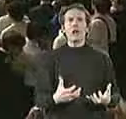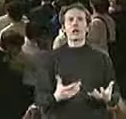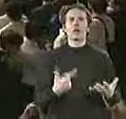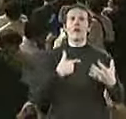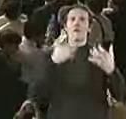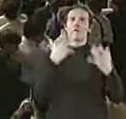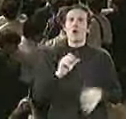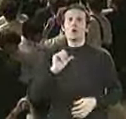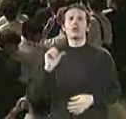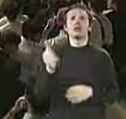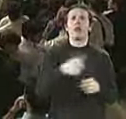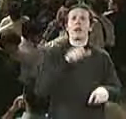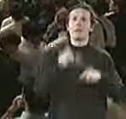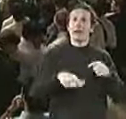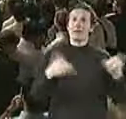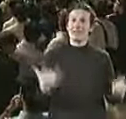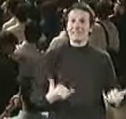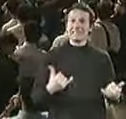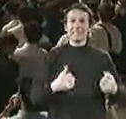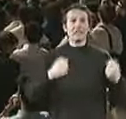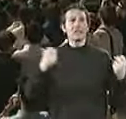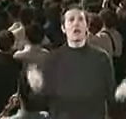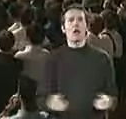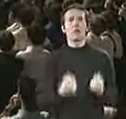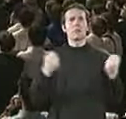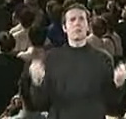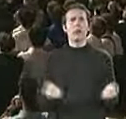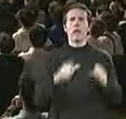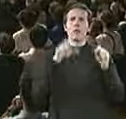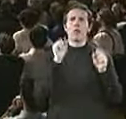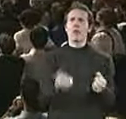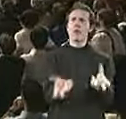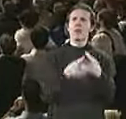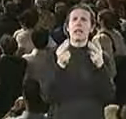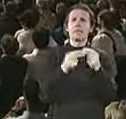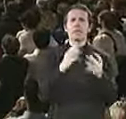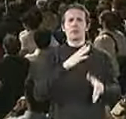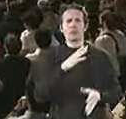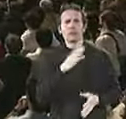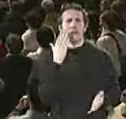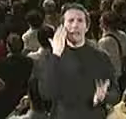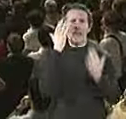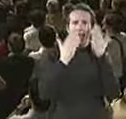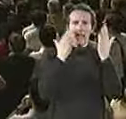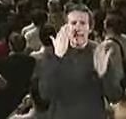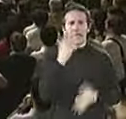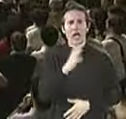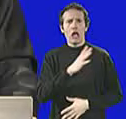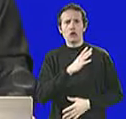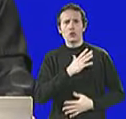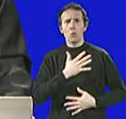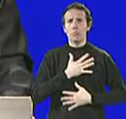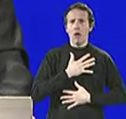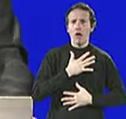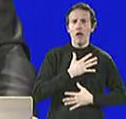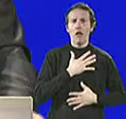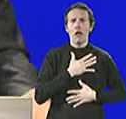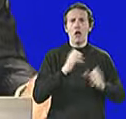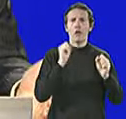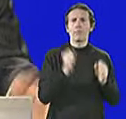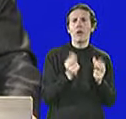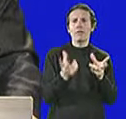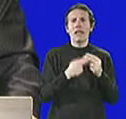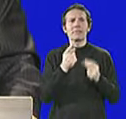que chacun dans cette campagne puisse me dire ses inquiétudes, ses peurs,